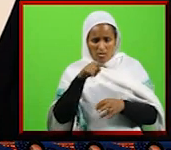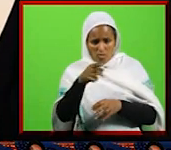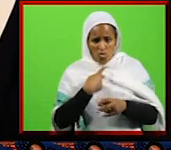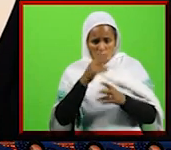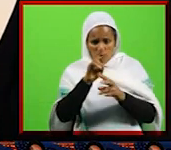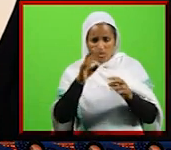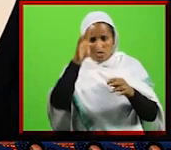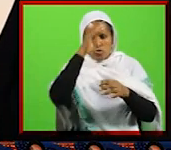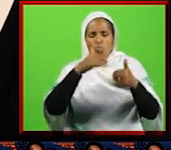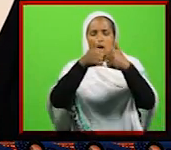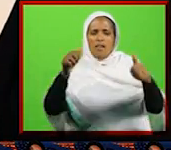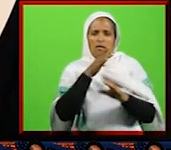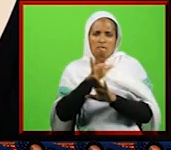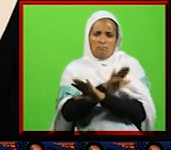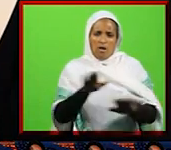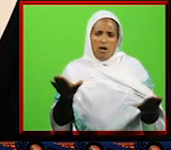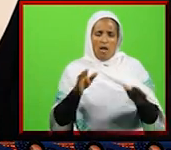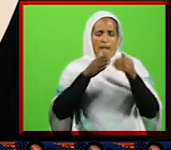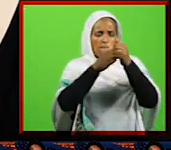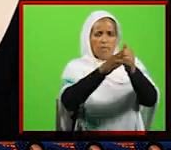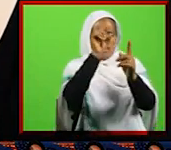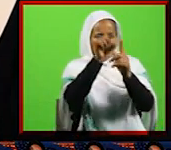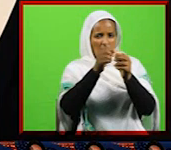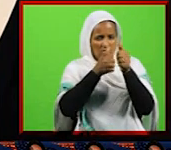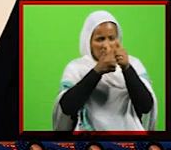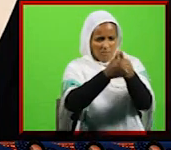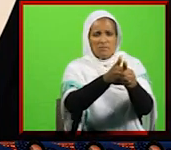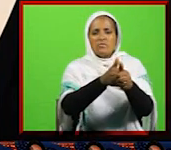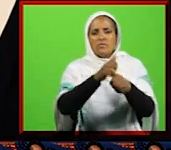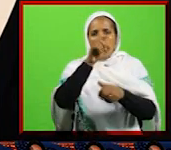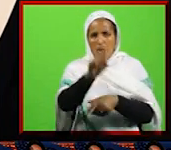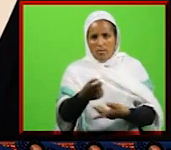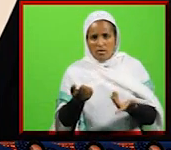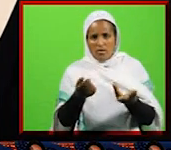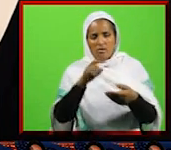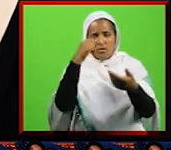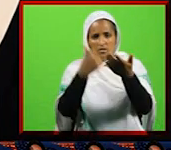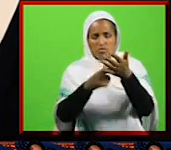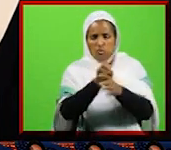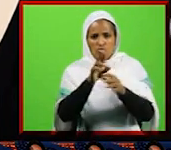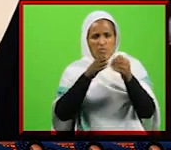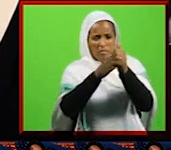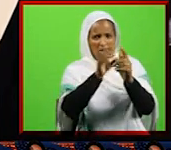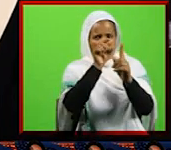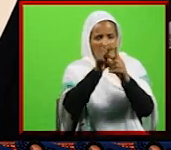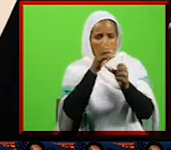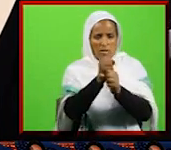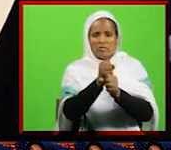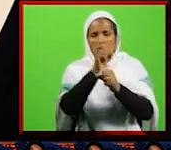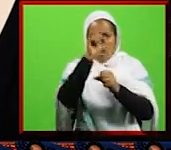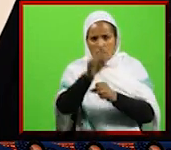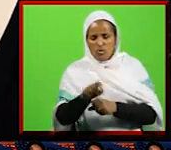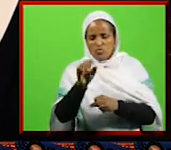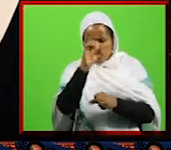እኔና አንቺን ሰው አይለየንም ባዮች መሪ ቃል ይዘው የሚጓዙ እንደ ቃሉ መሰረት ማለት ነው መሪ ቃል መሆን መያዝ